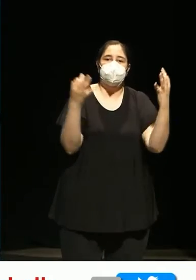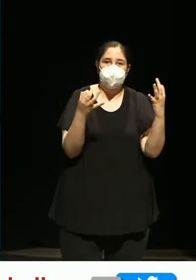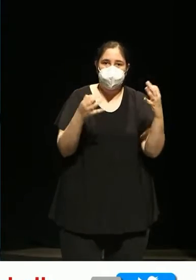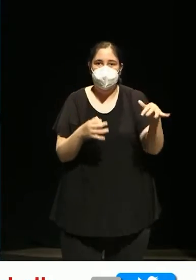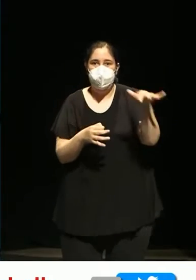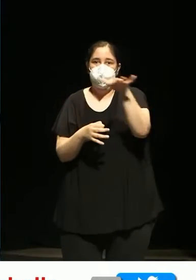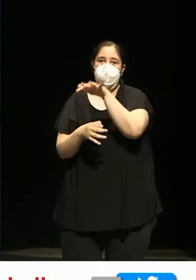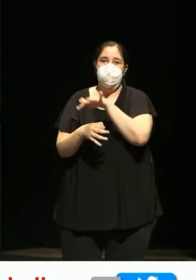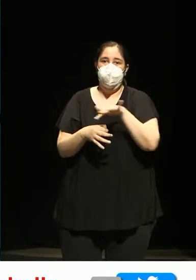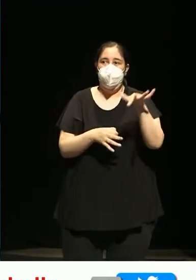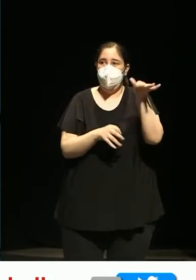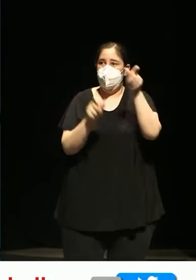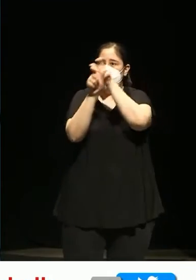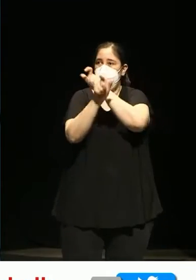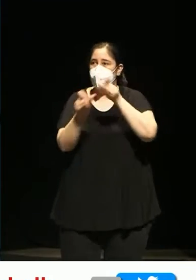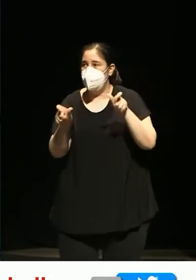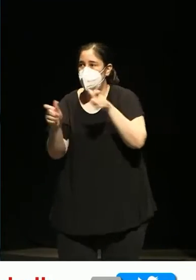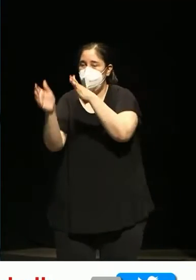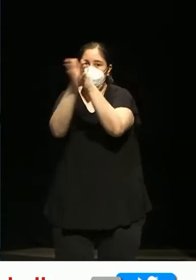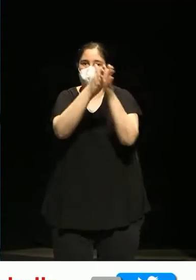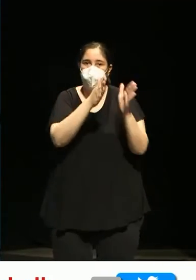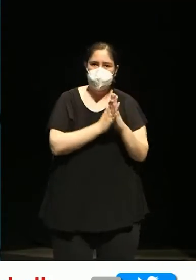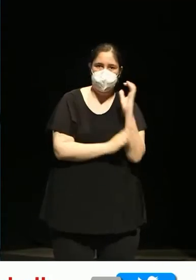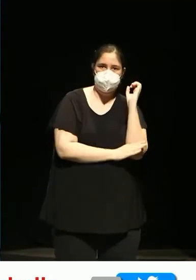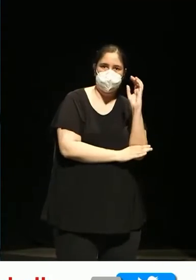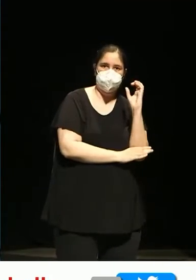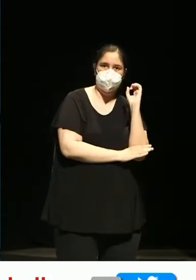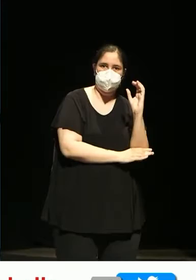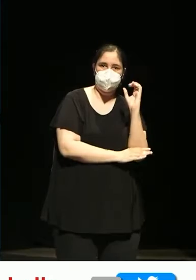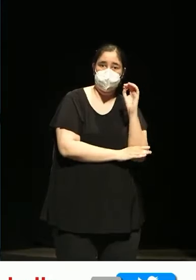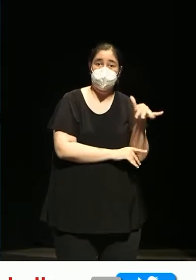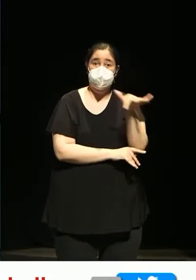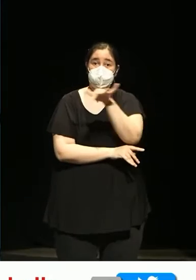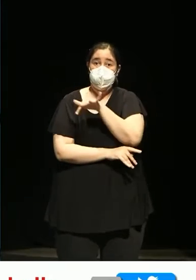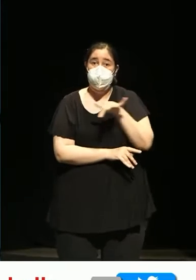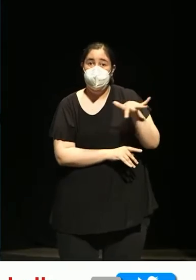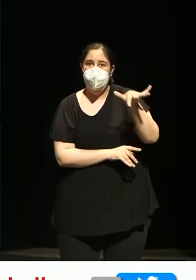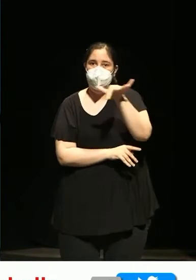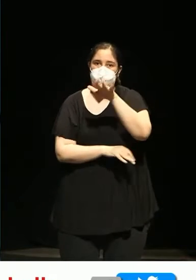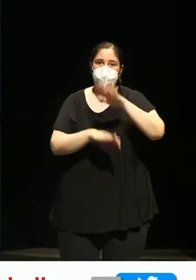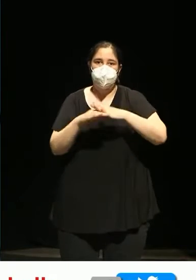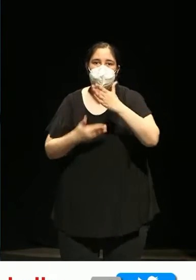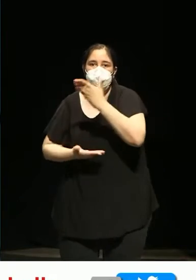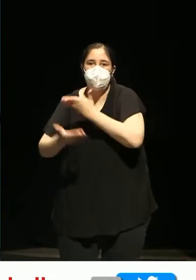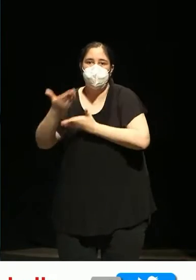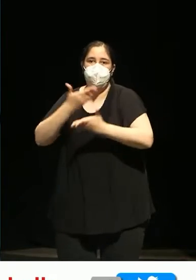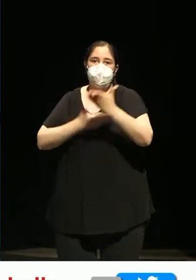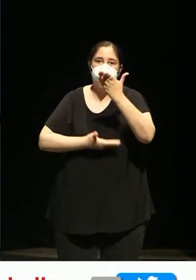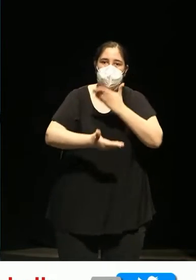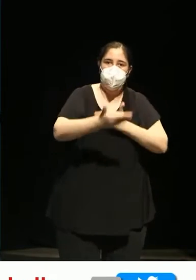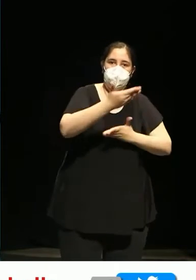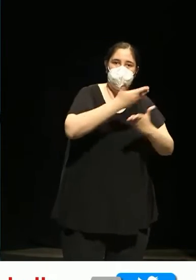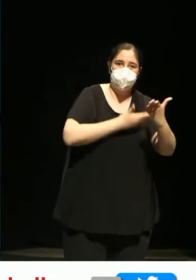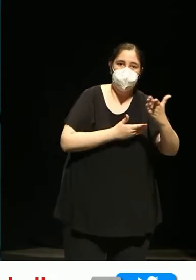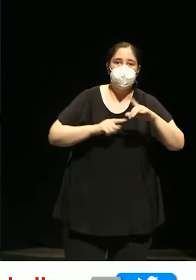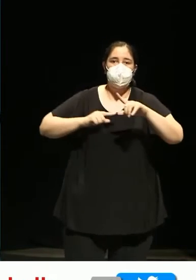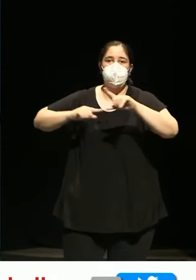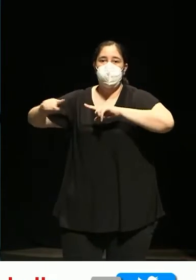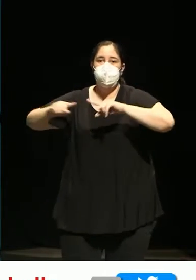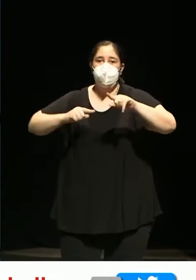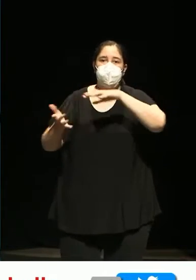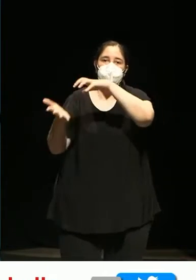ell intervindran alguns dels companys i companyes d'aquest espai, és un espai de cooperació entre les